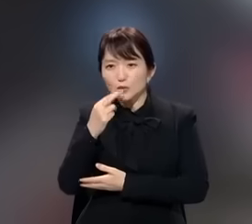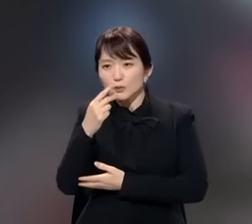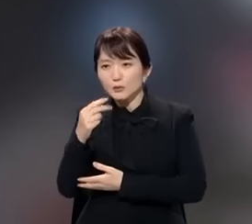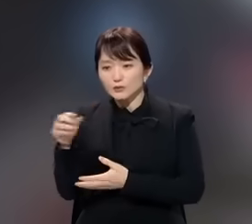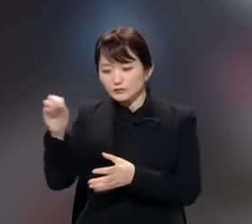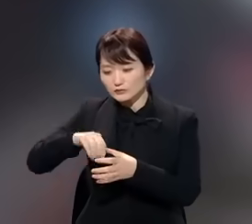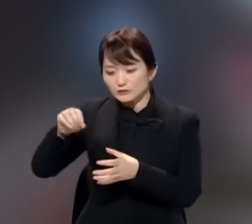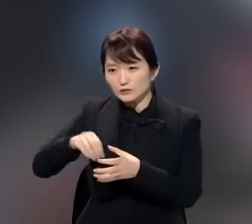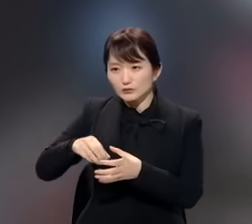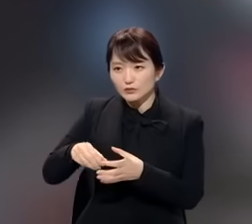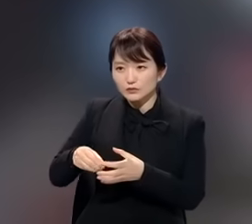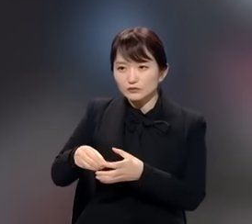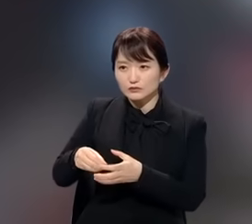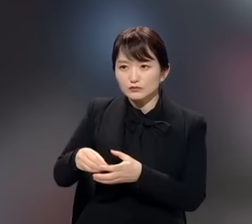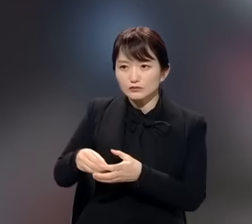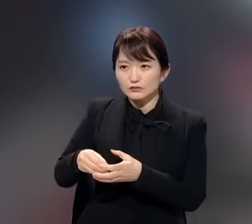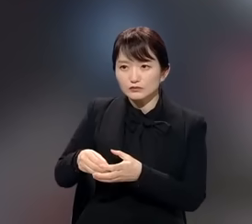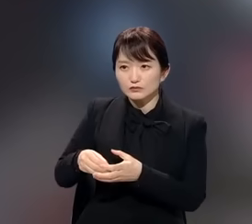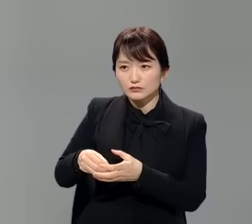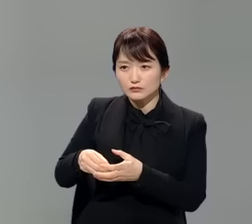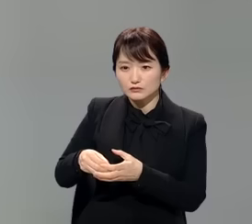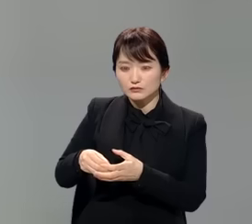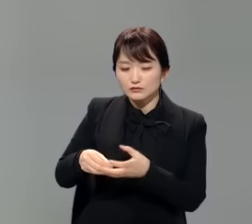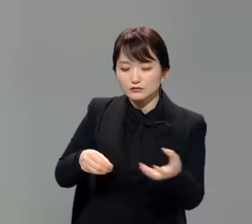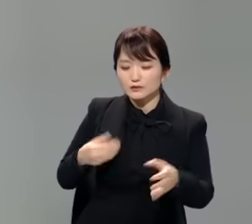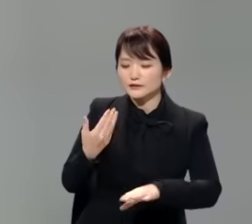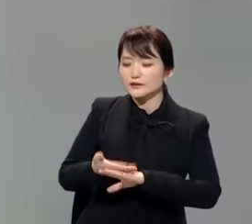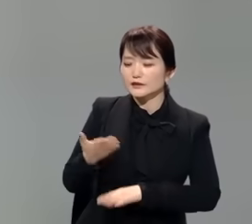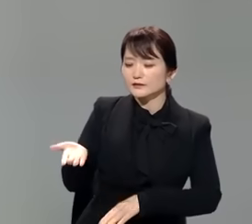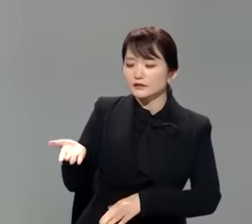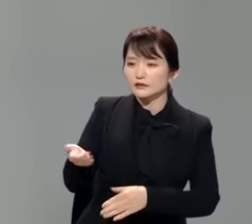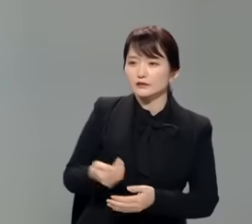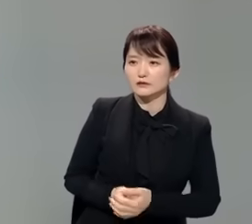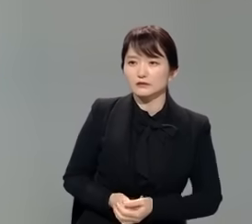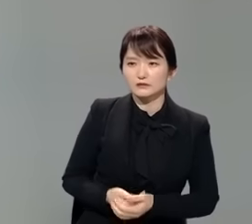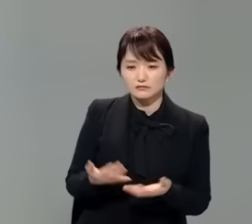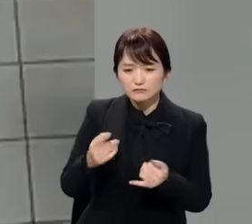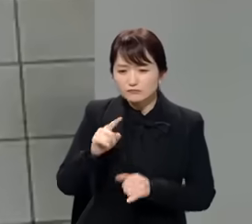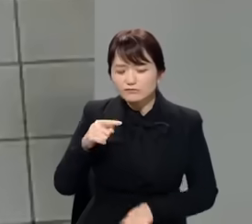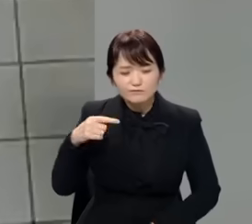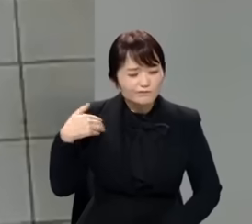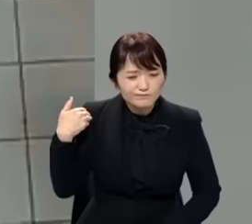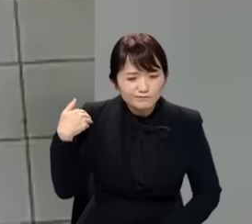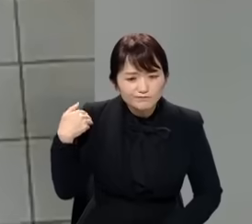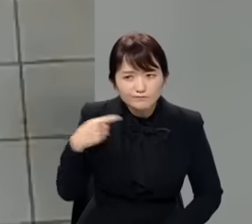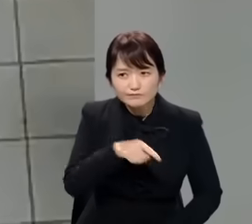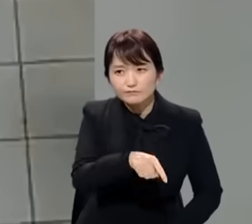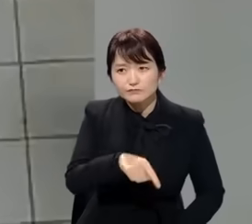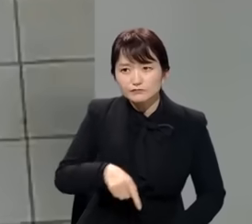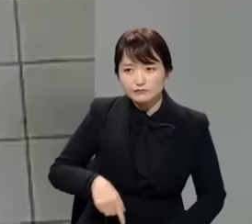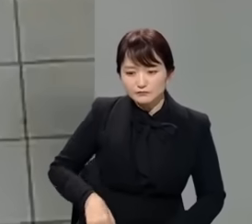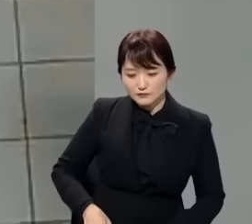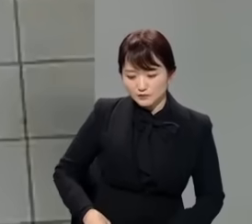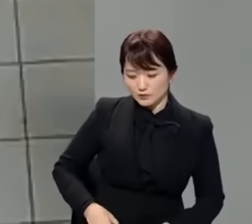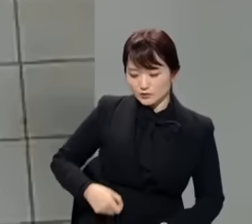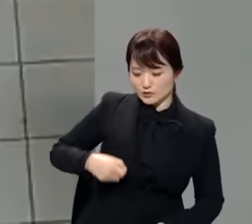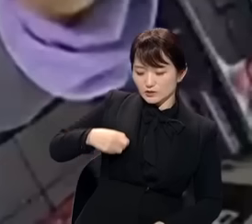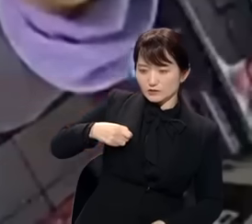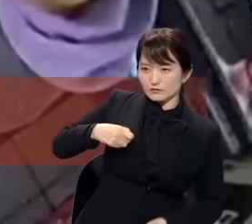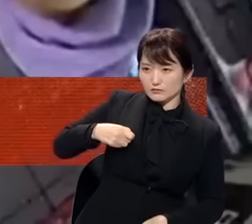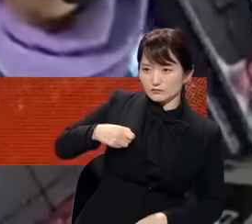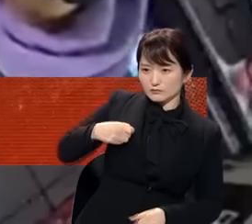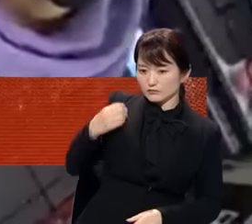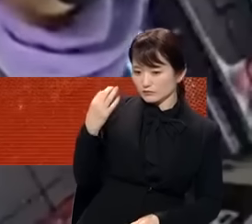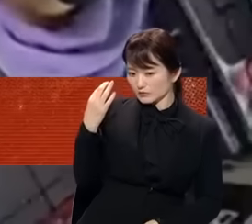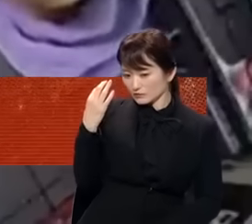주려는데 이 손님 계속해서 다른 뭔가를 요구합니다. 하지만 직원이 잘 알아듣질 못하자 그 옷을 쓱 올리는데요. 이 모습을